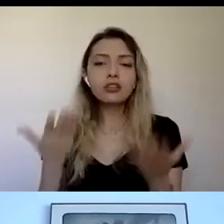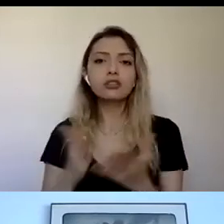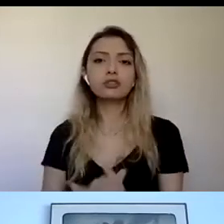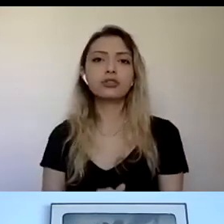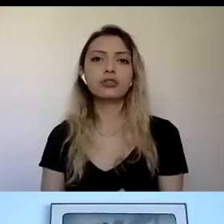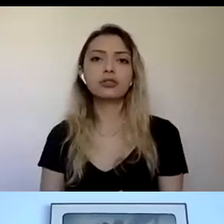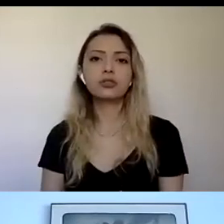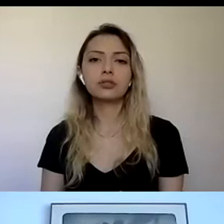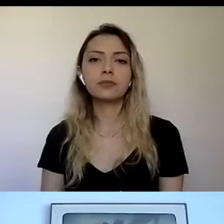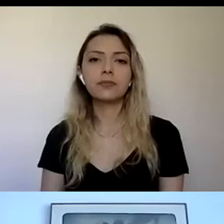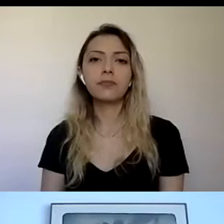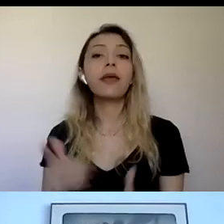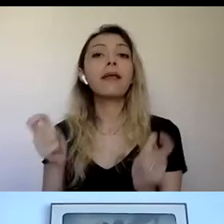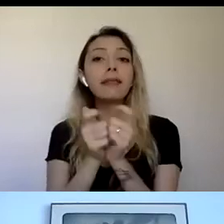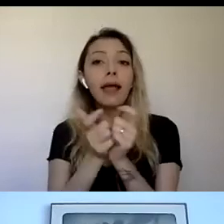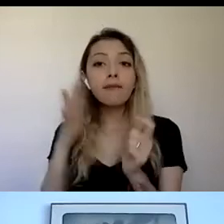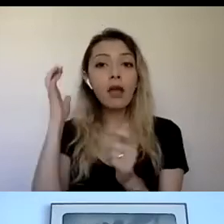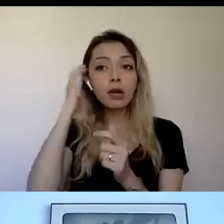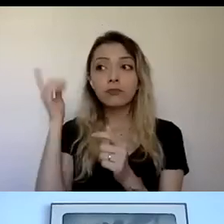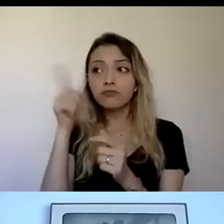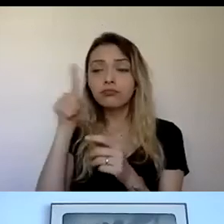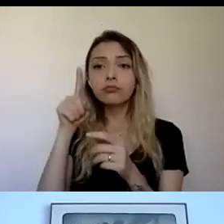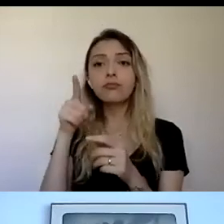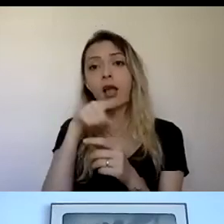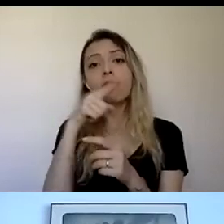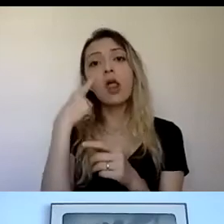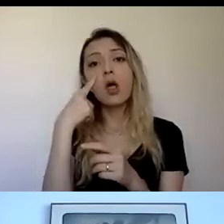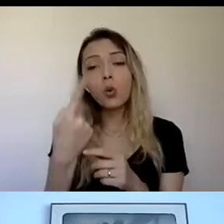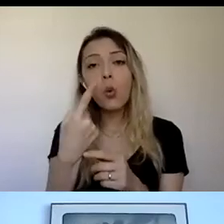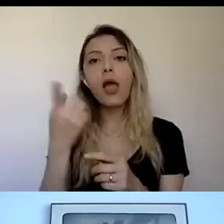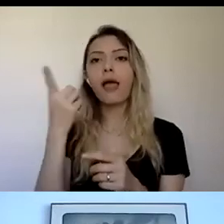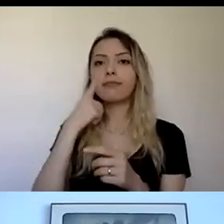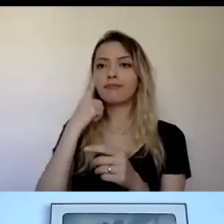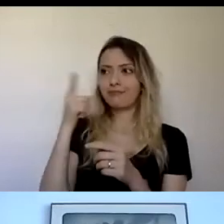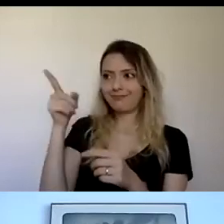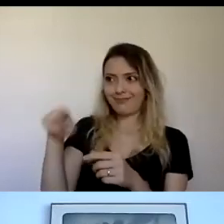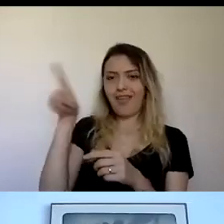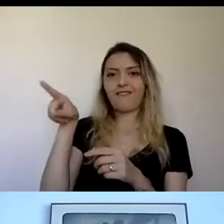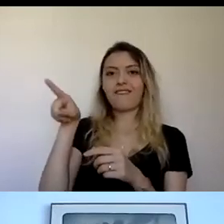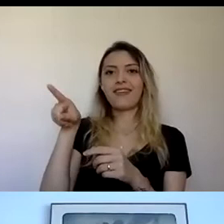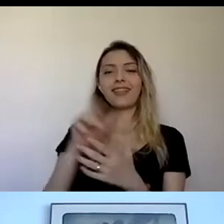Sivil toplum örgütleri açısından da devletlerin